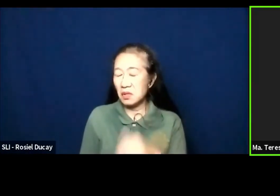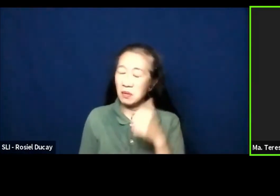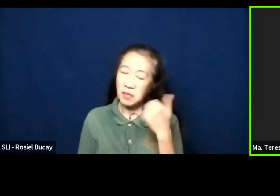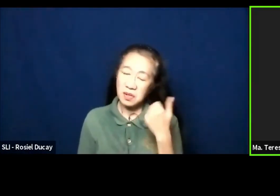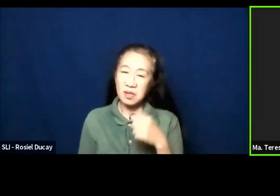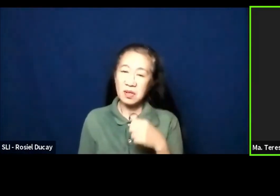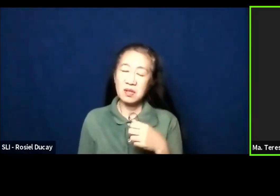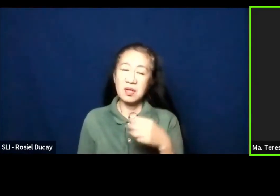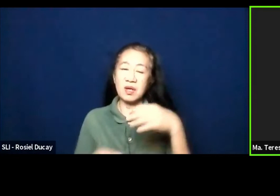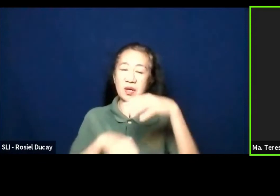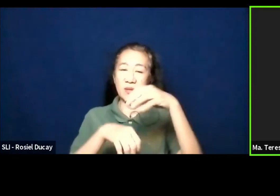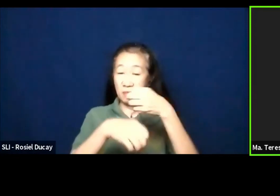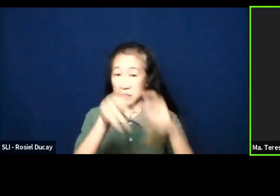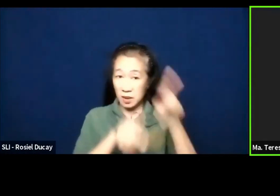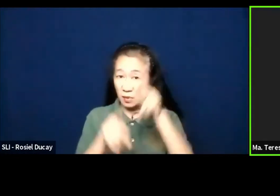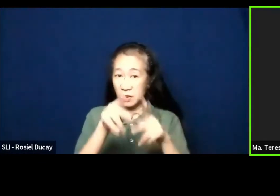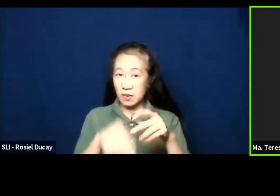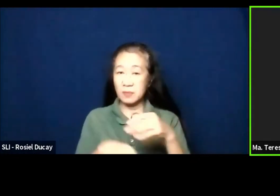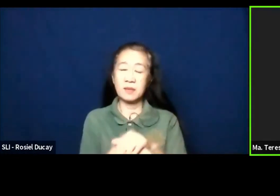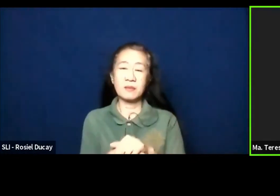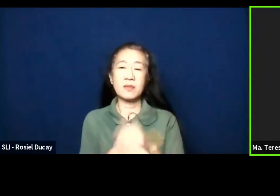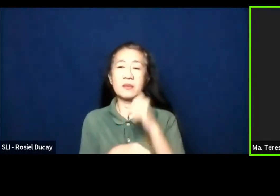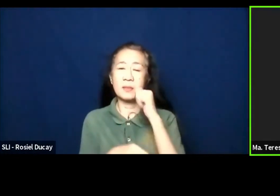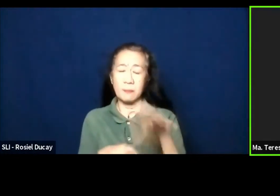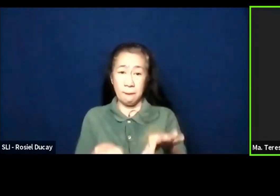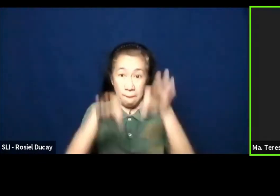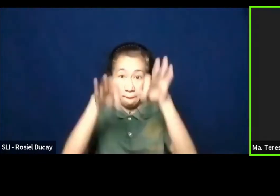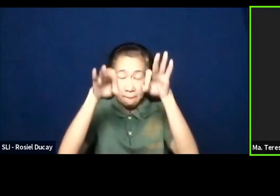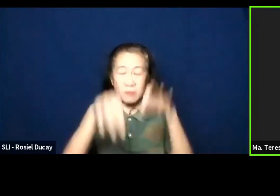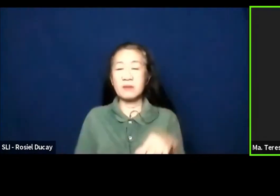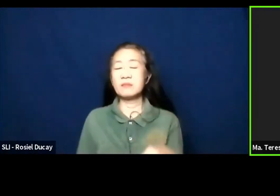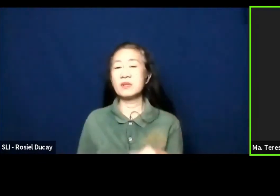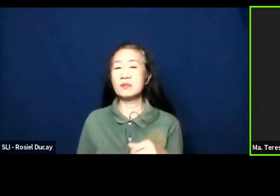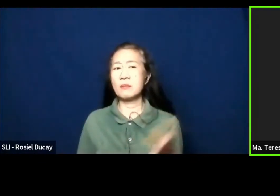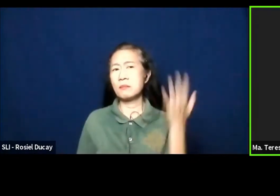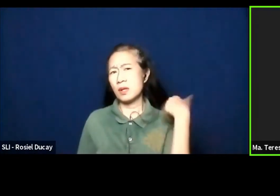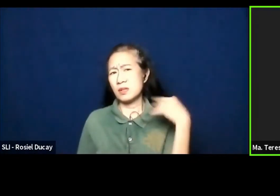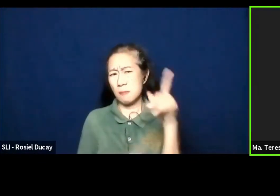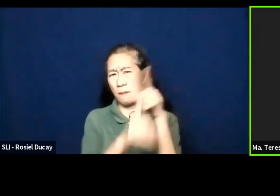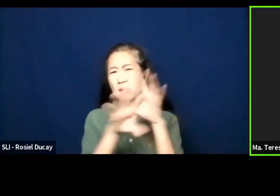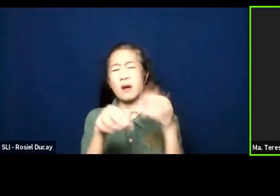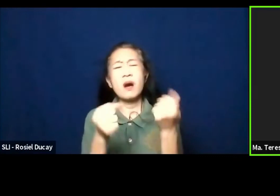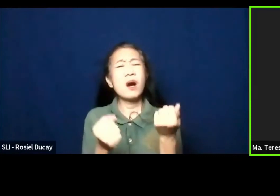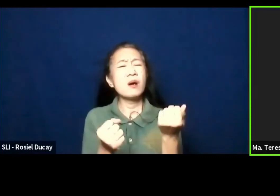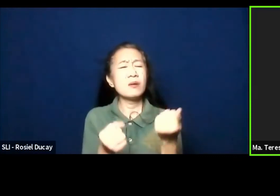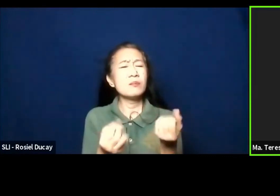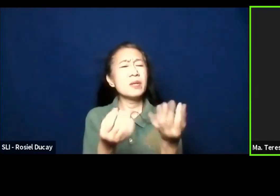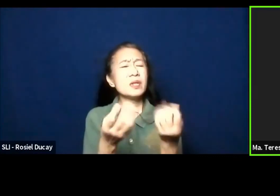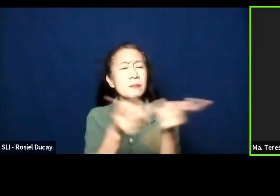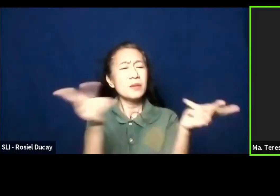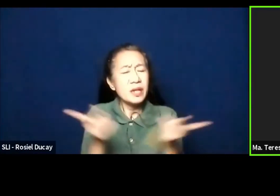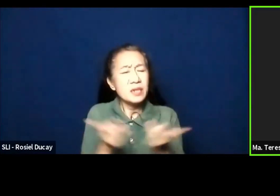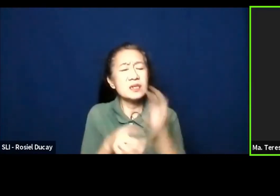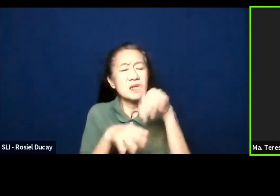bansa ay may kalimitan. Yung pagbaha lang, di ba? Itong mga nakaraang buwan, ilang lugar sa